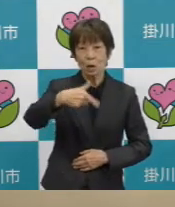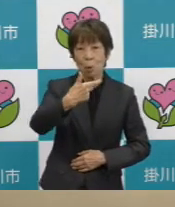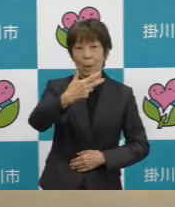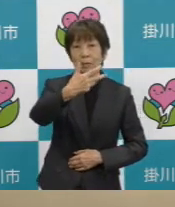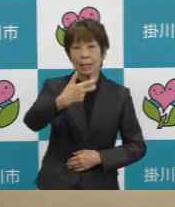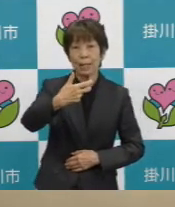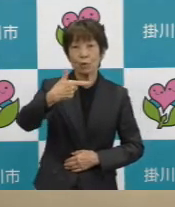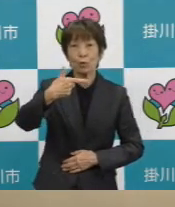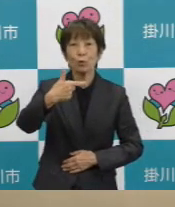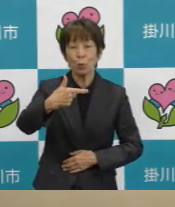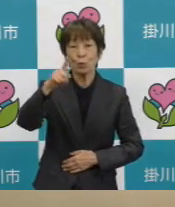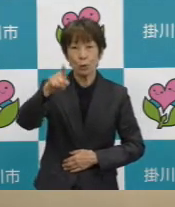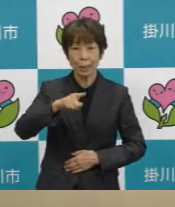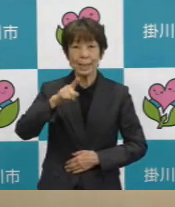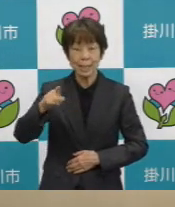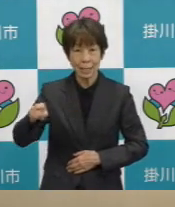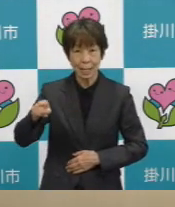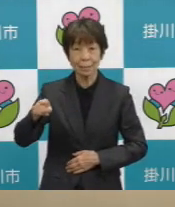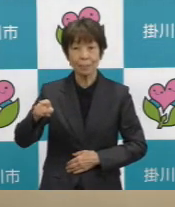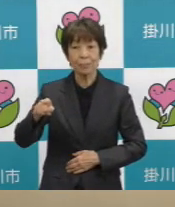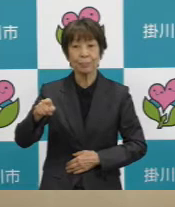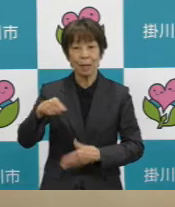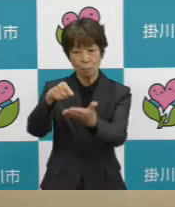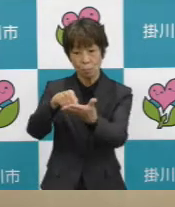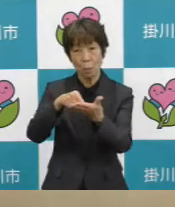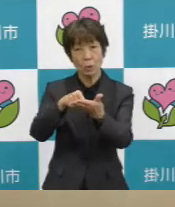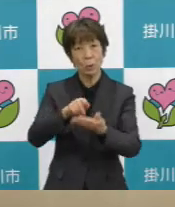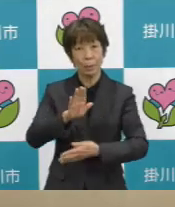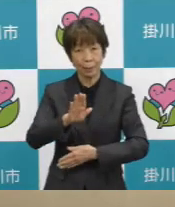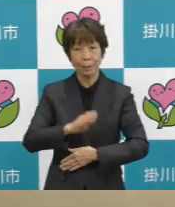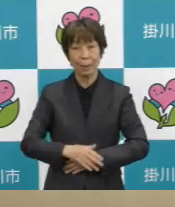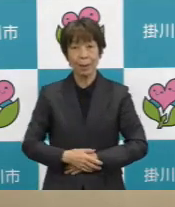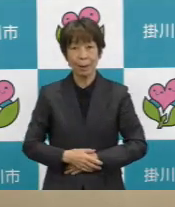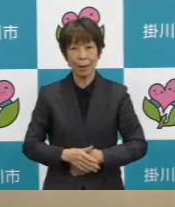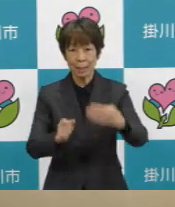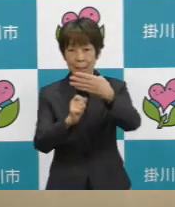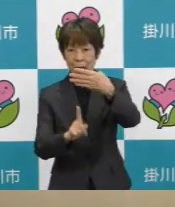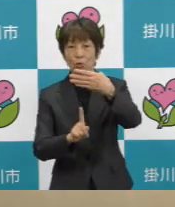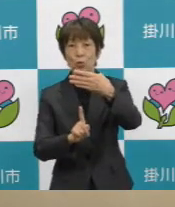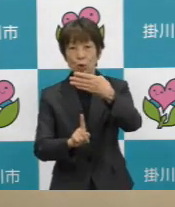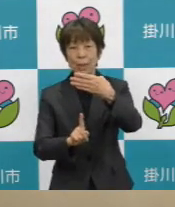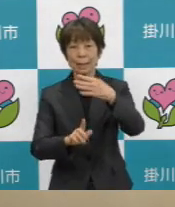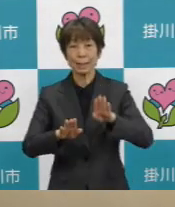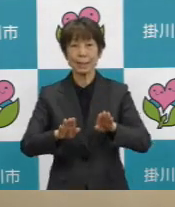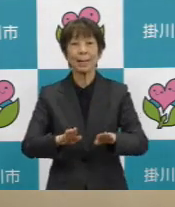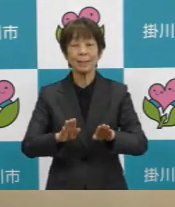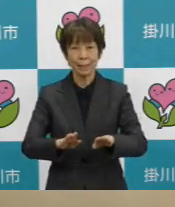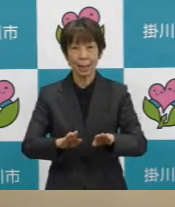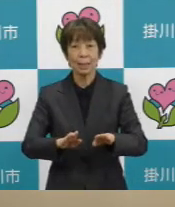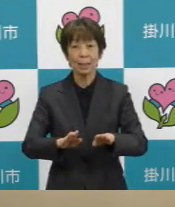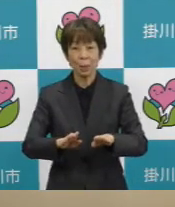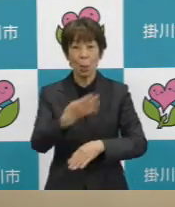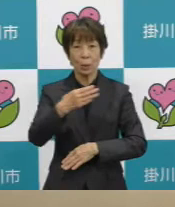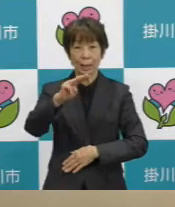2676人となりました。4月1日現在の、